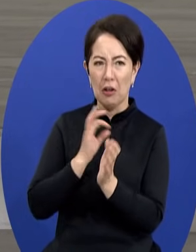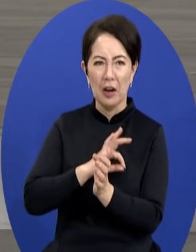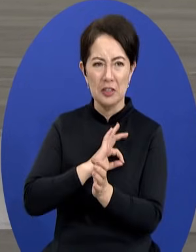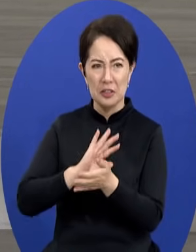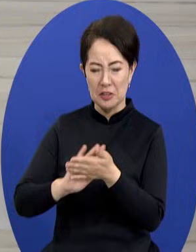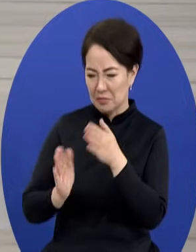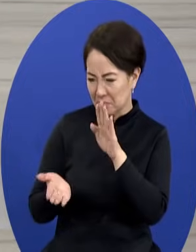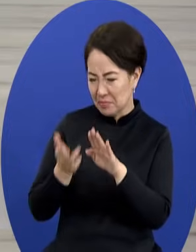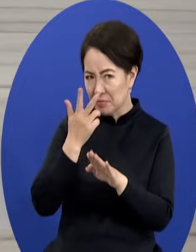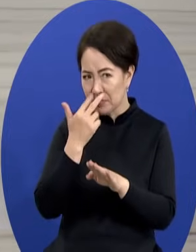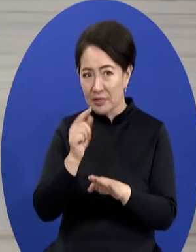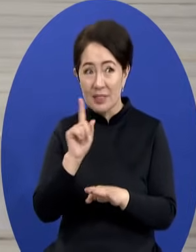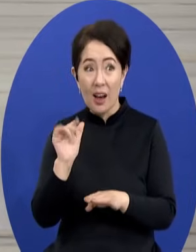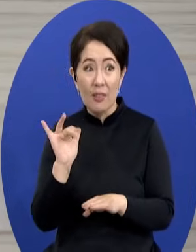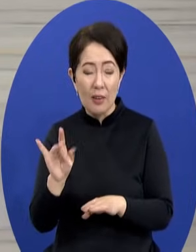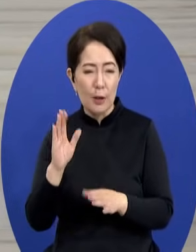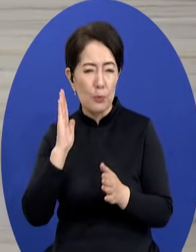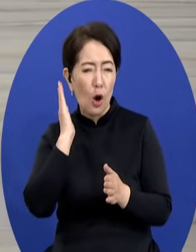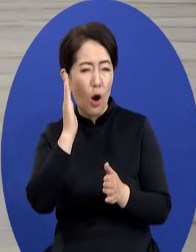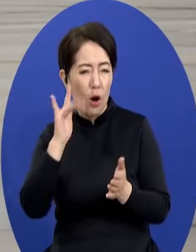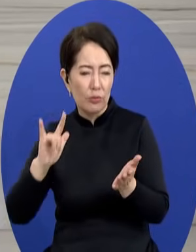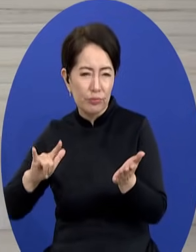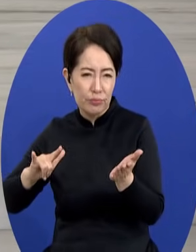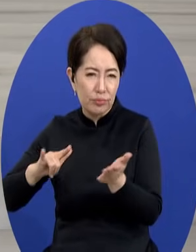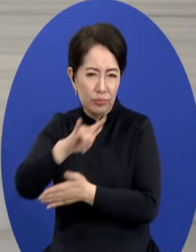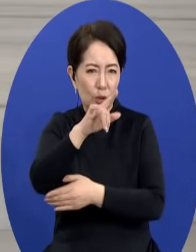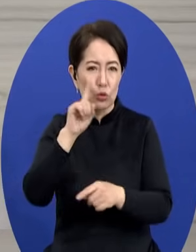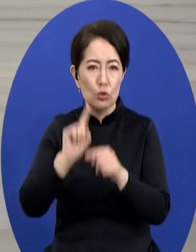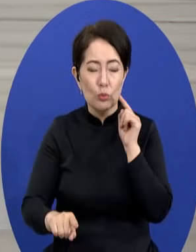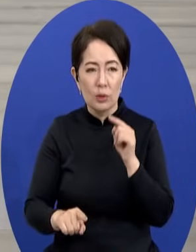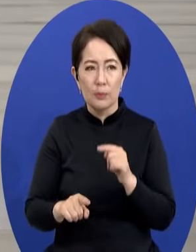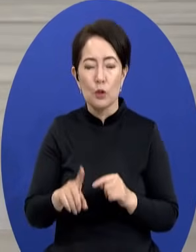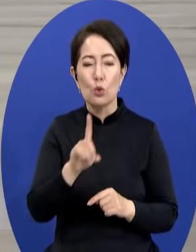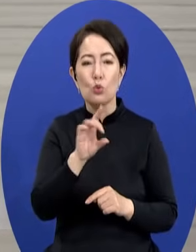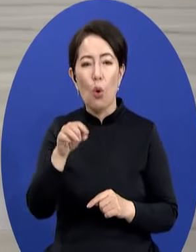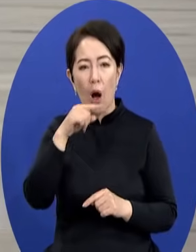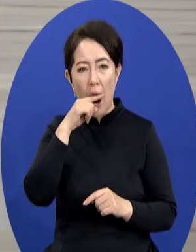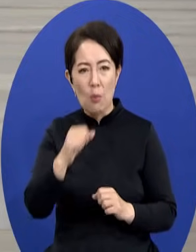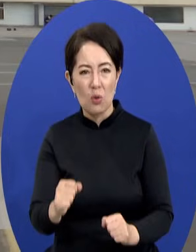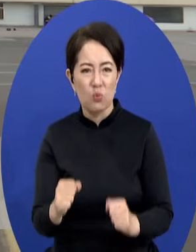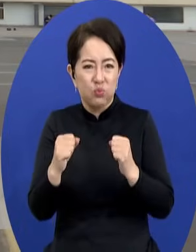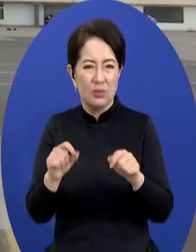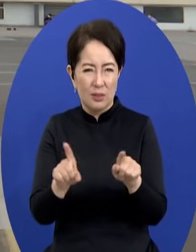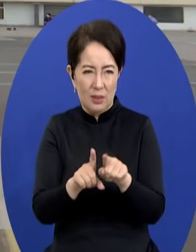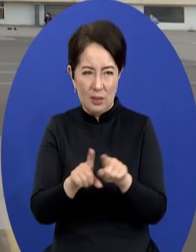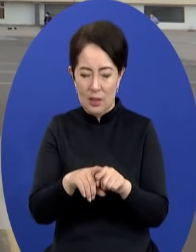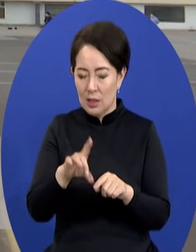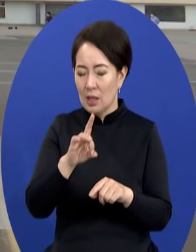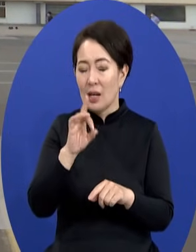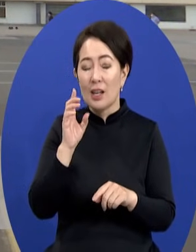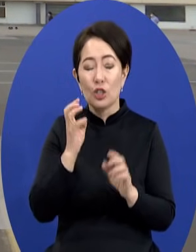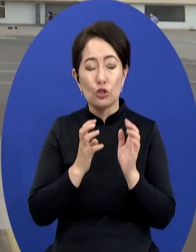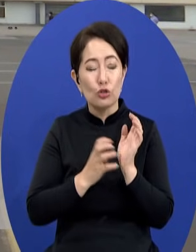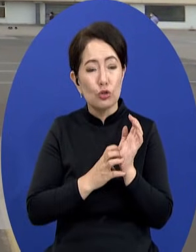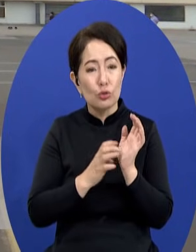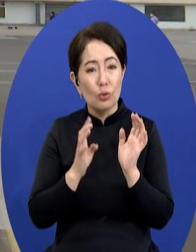шинэлэг дизайны элементүүдтэй холын зайд нисдэг хурдан энэ онгоц 100 морины хүчин чадалтай Radax 912